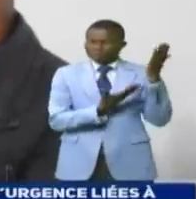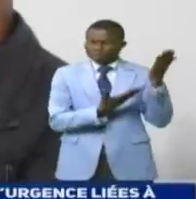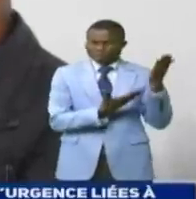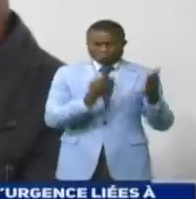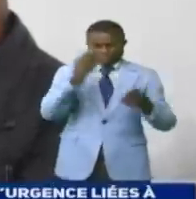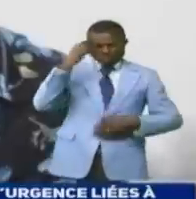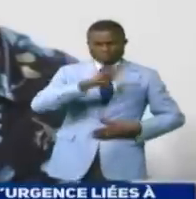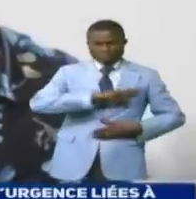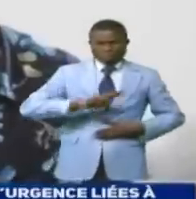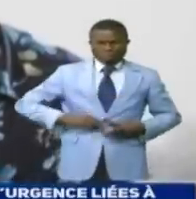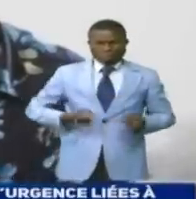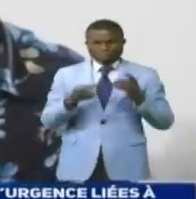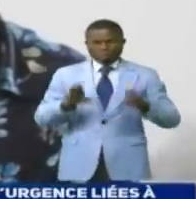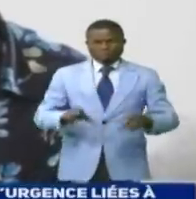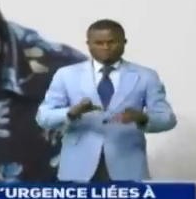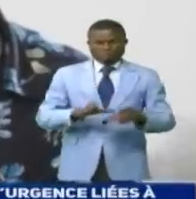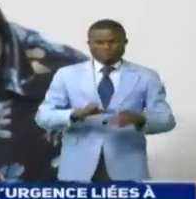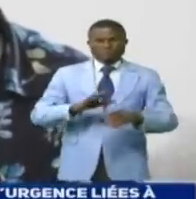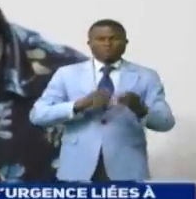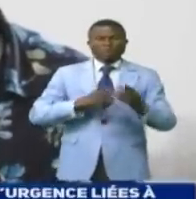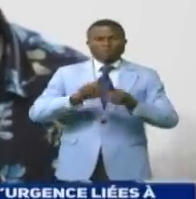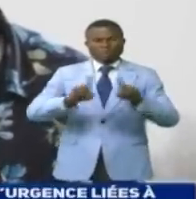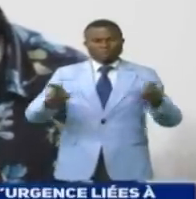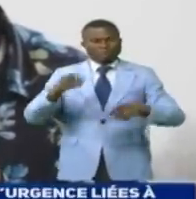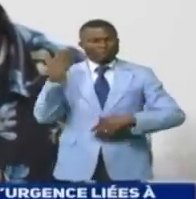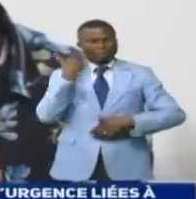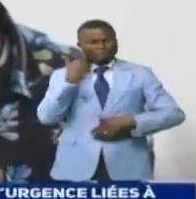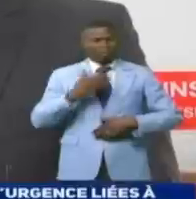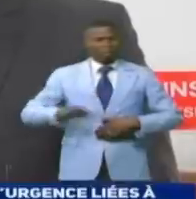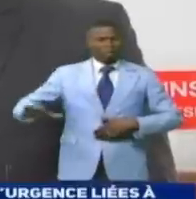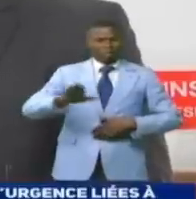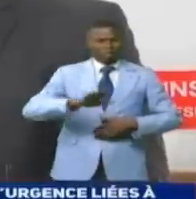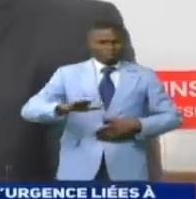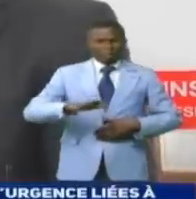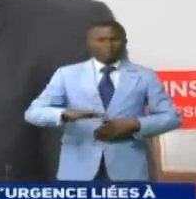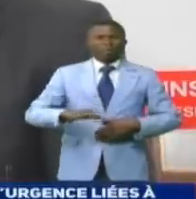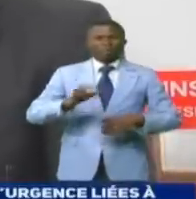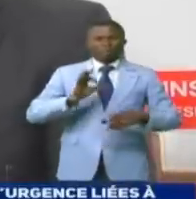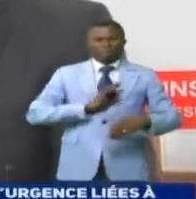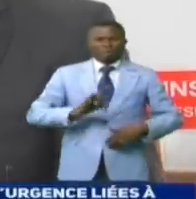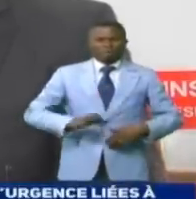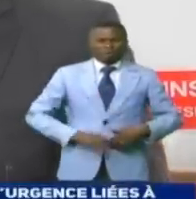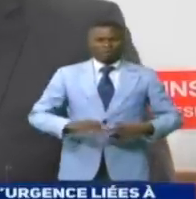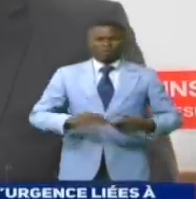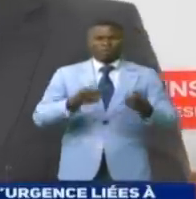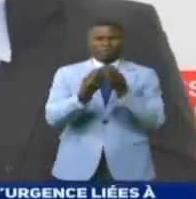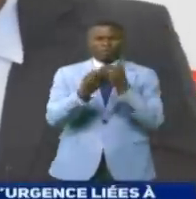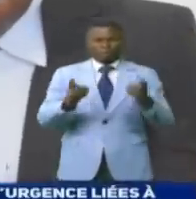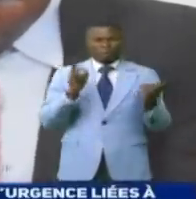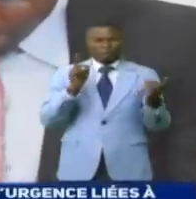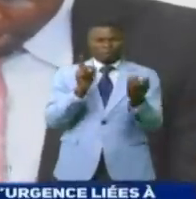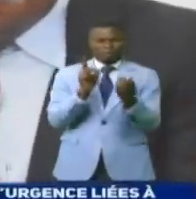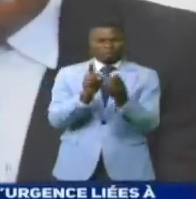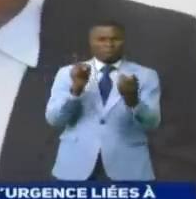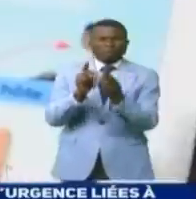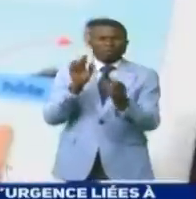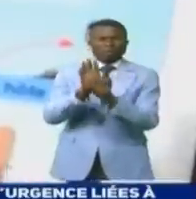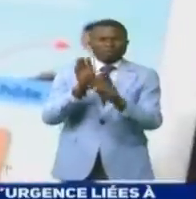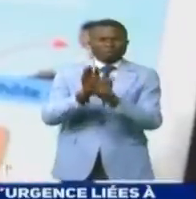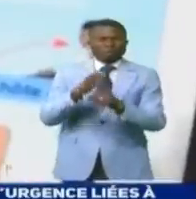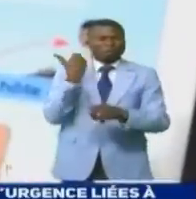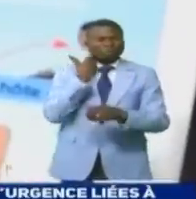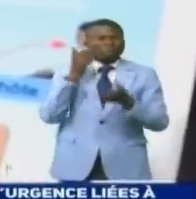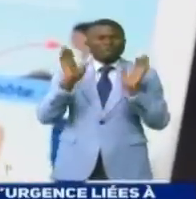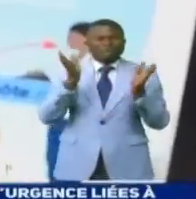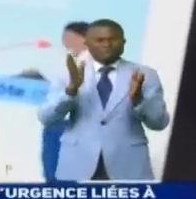la RDC. Et en dehors des épidémies, le pays de Félix-Antoine Tshisekedi a fait face à plusieurs autres urgences